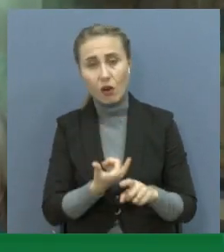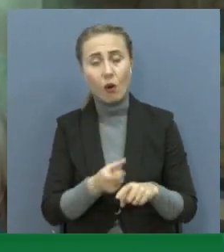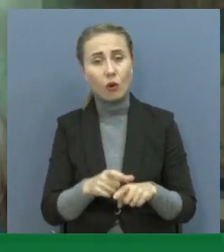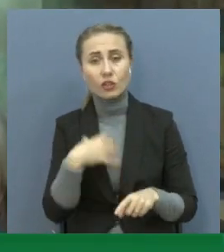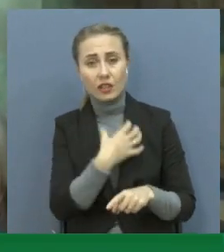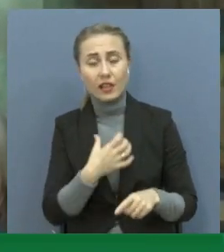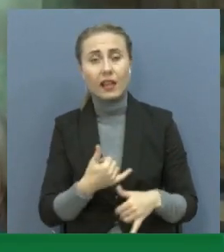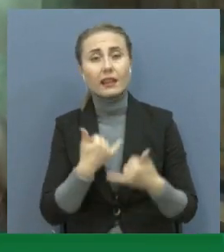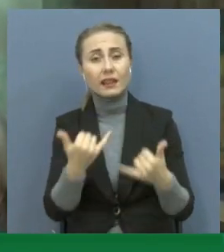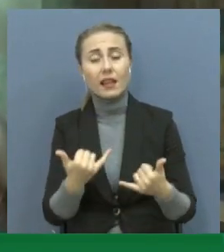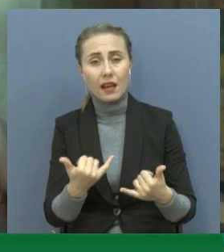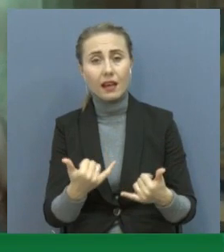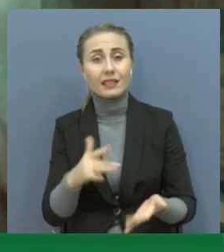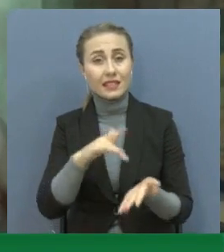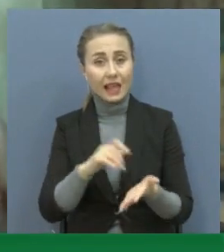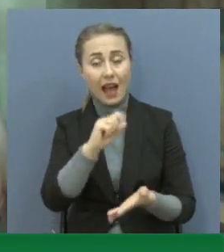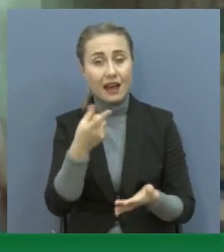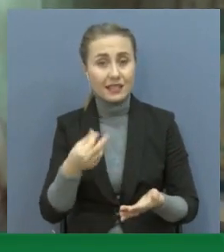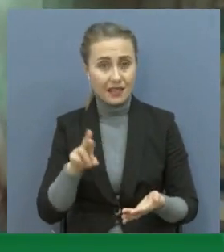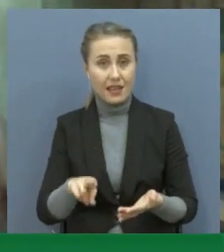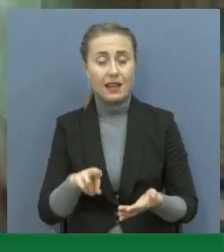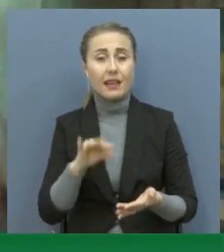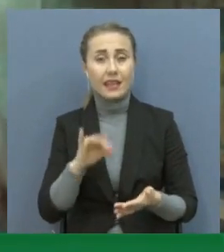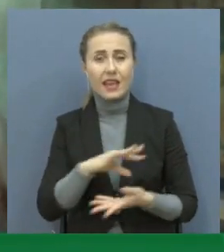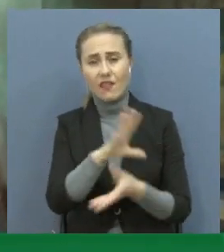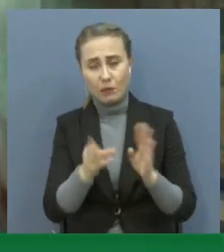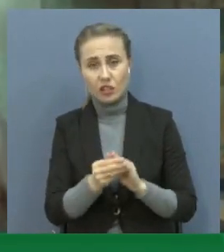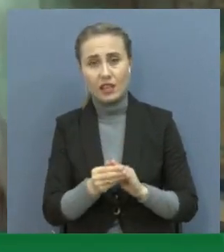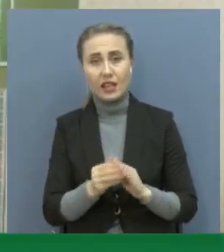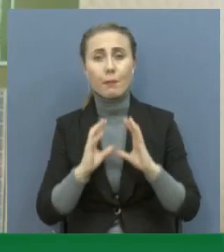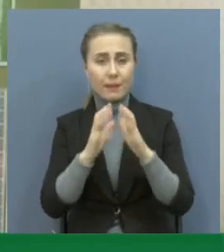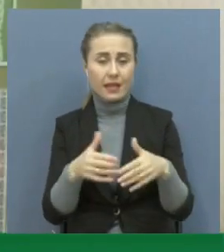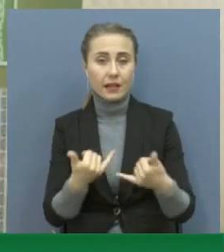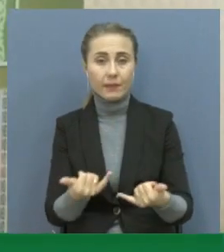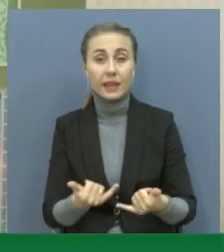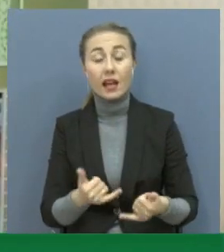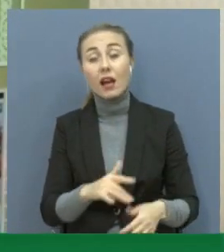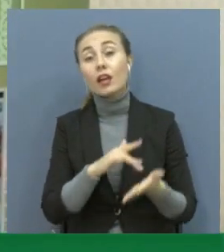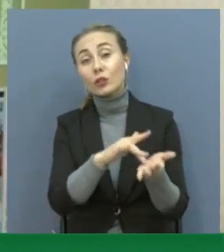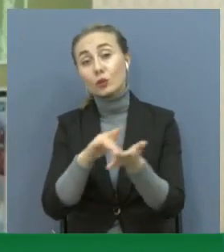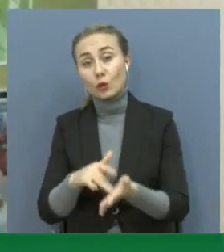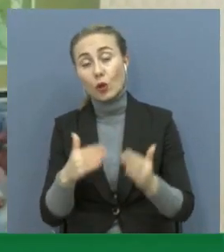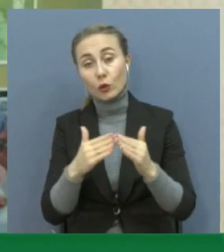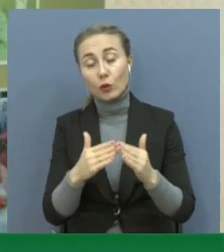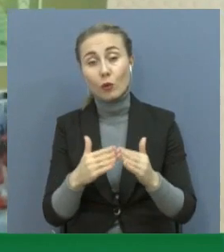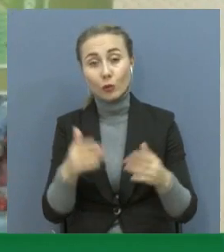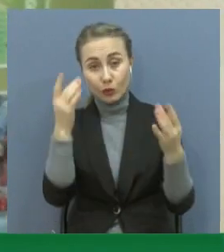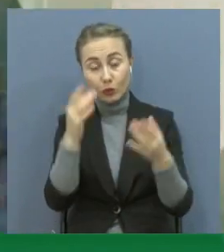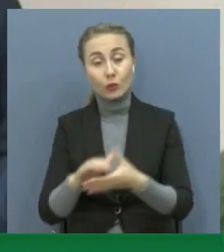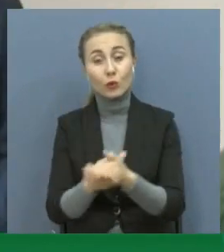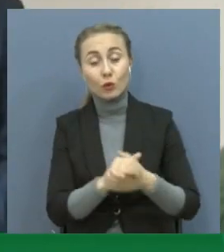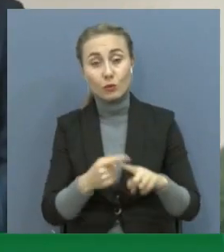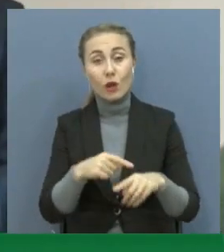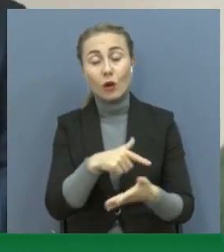важен для Центральной Азии и вообще для мира. В ходе экскурсии по Дому дружбы в Кокшетау